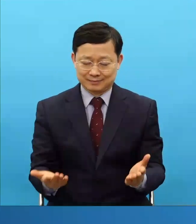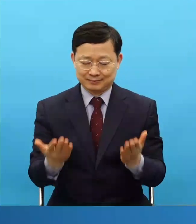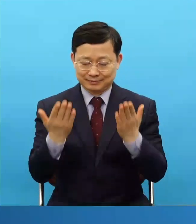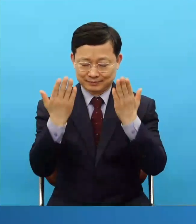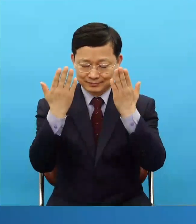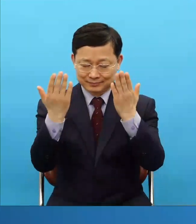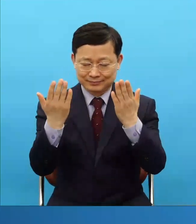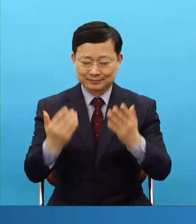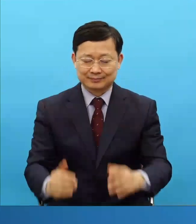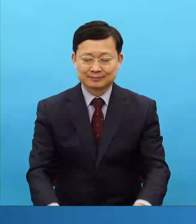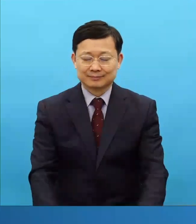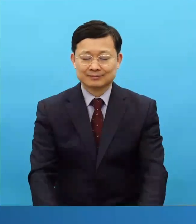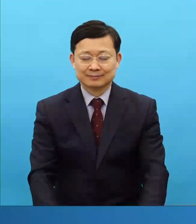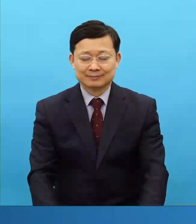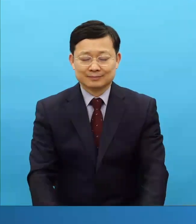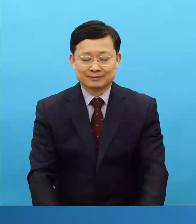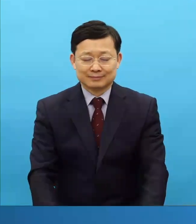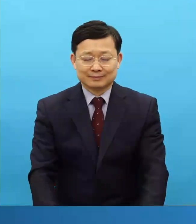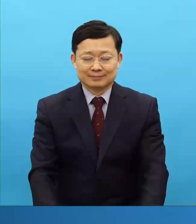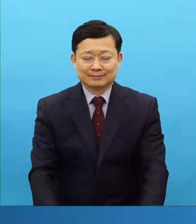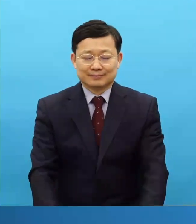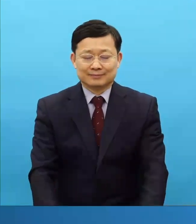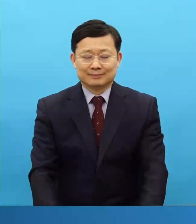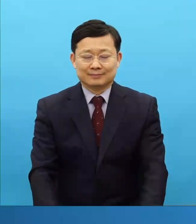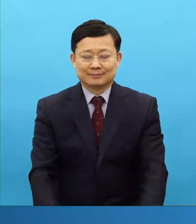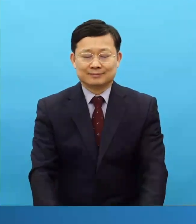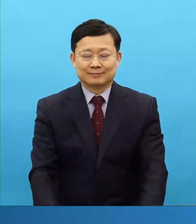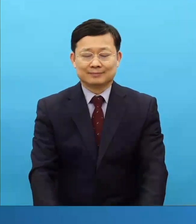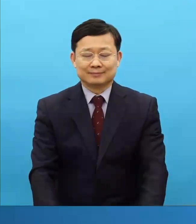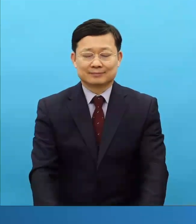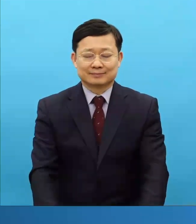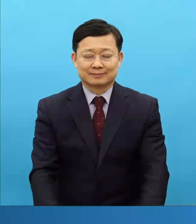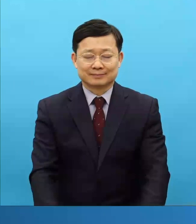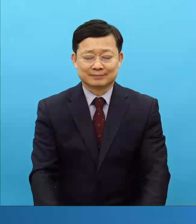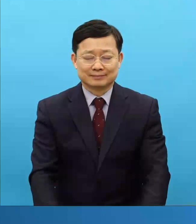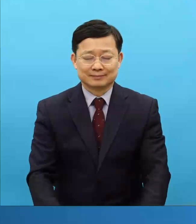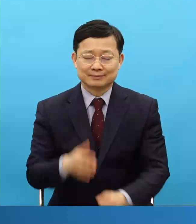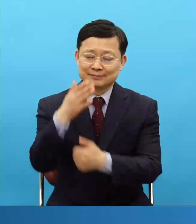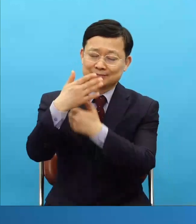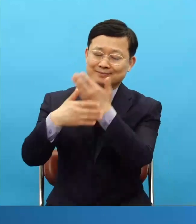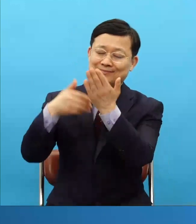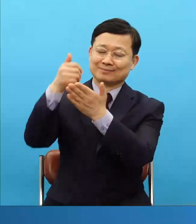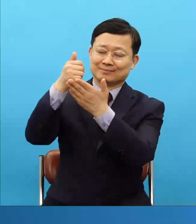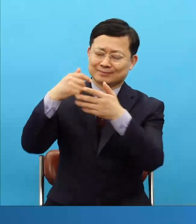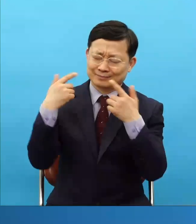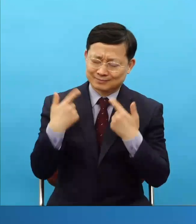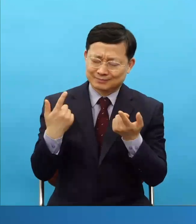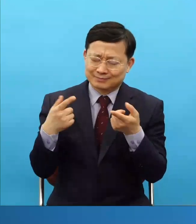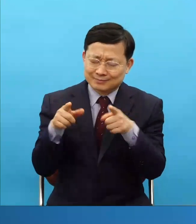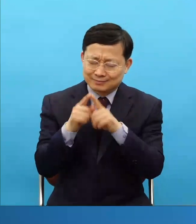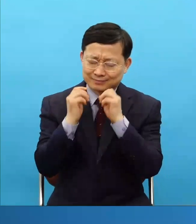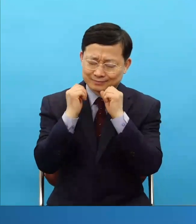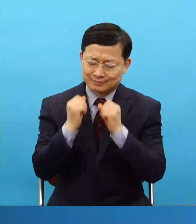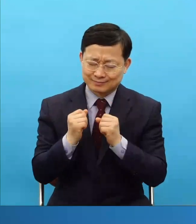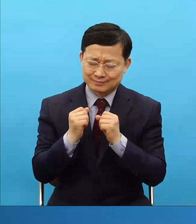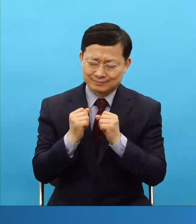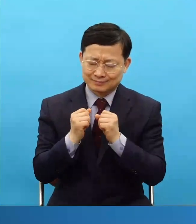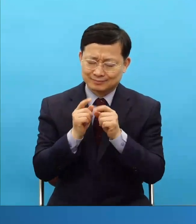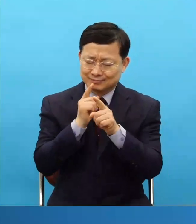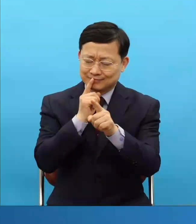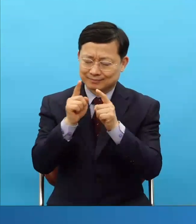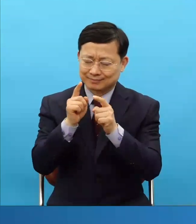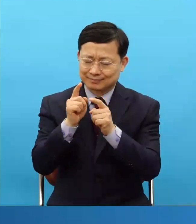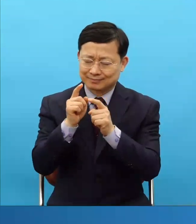living God, thank you for gathering us into this place of worship. 하나님께서 항상 함께 하시겠다는